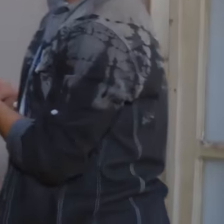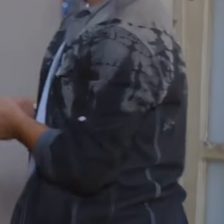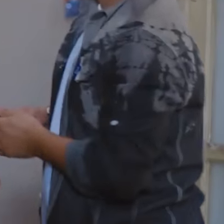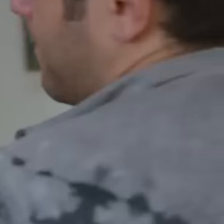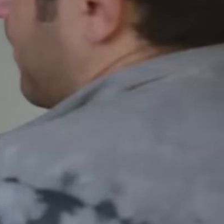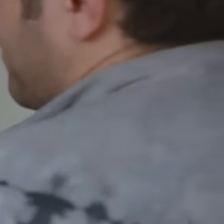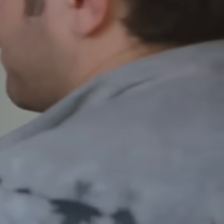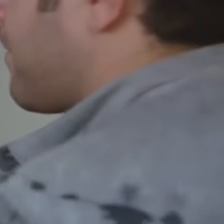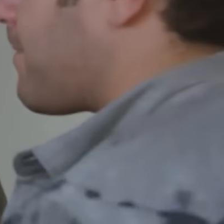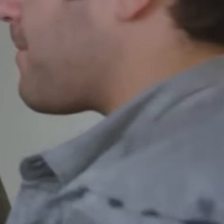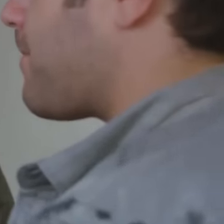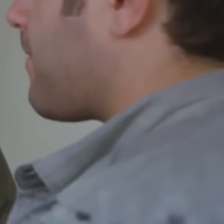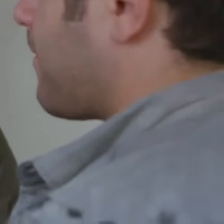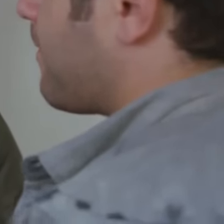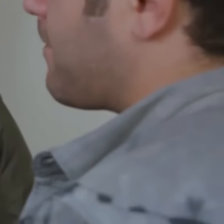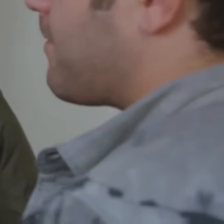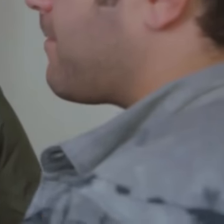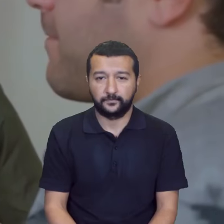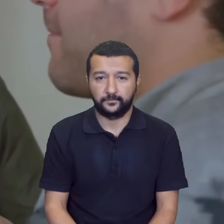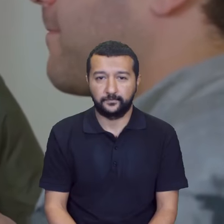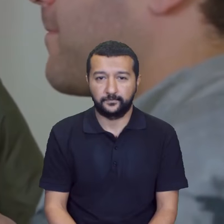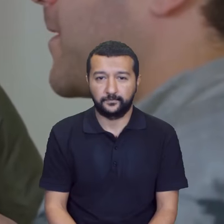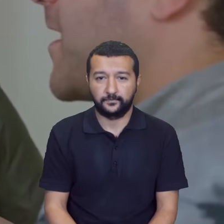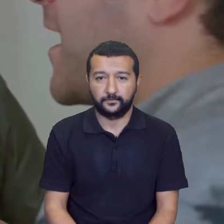Masadan maket bıçağını alıp açtı. Şener'in gözleri